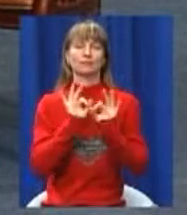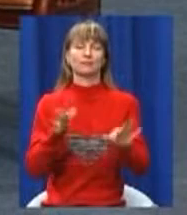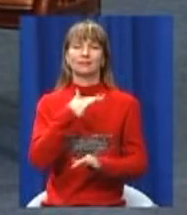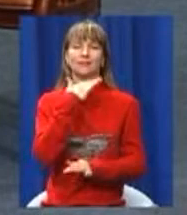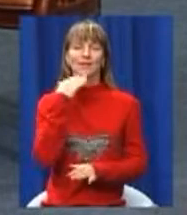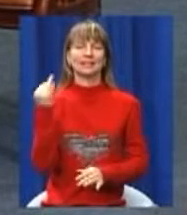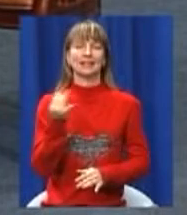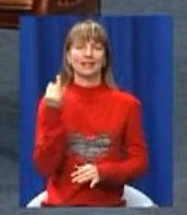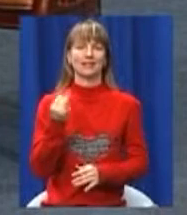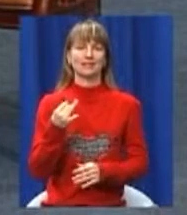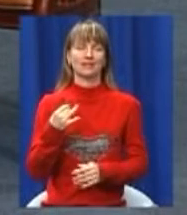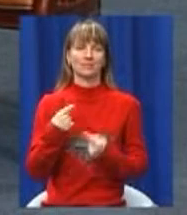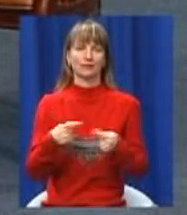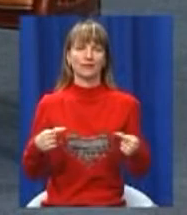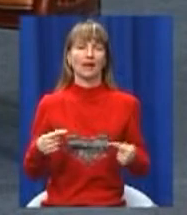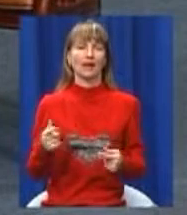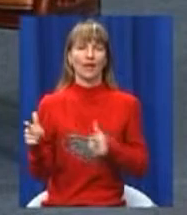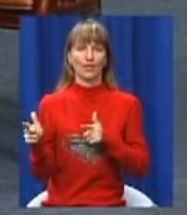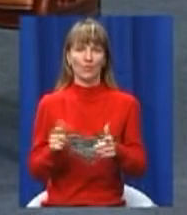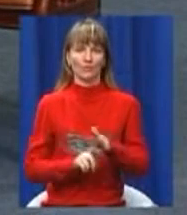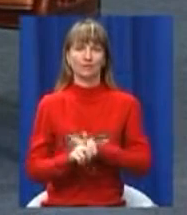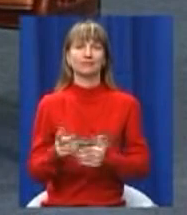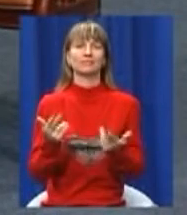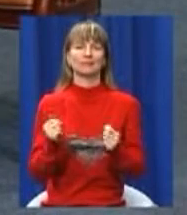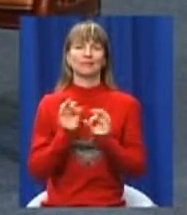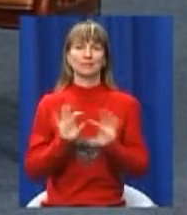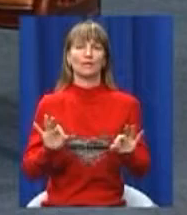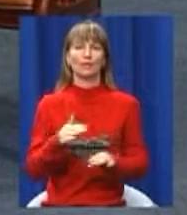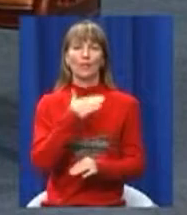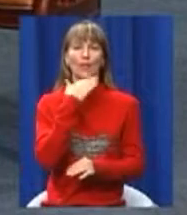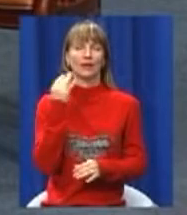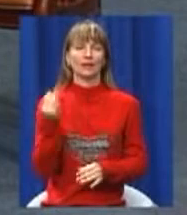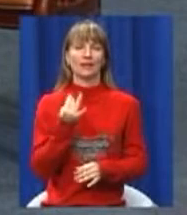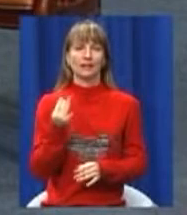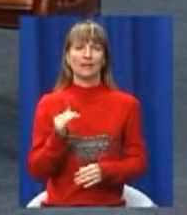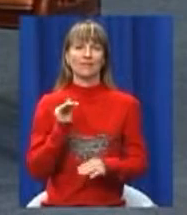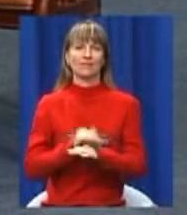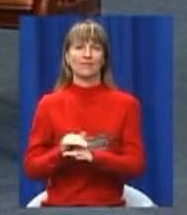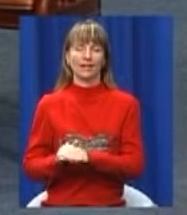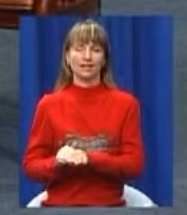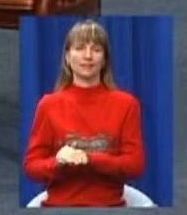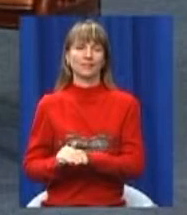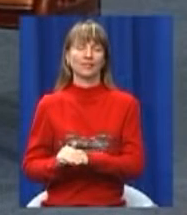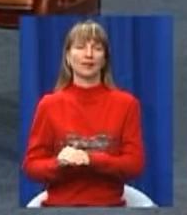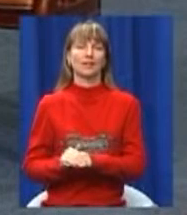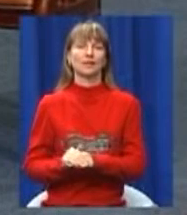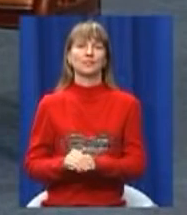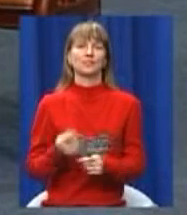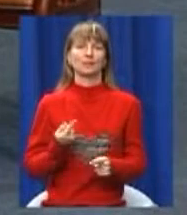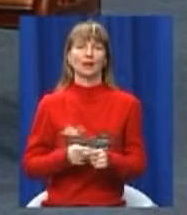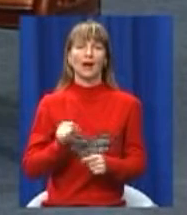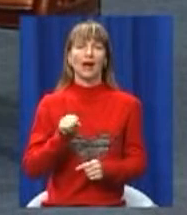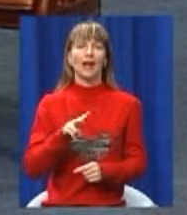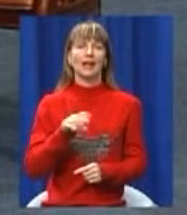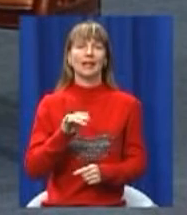багато-багато цікавих речей. Ну що, ми готові приступати? Так. Розповідати дуже багато цікавих фактів та цікавинок взагалі. Тож,